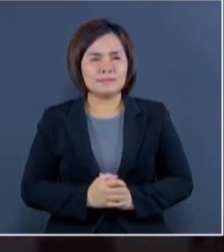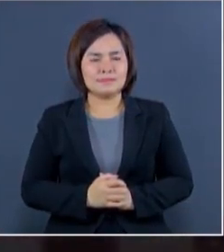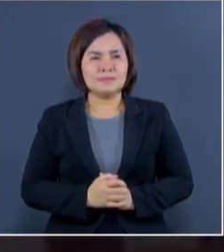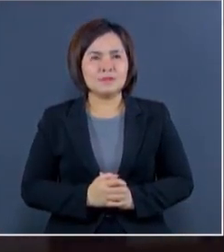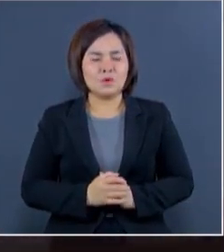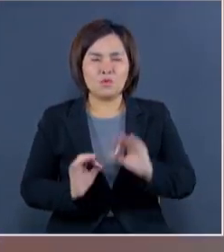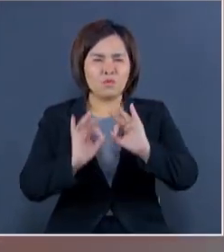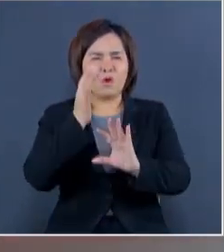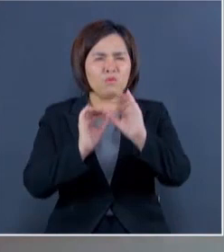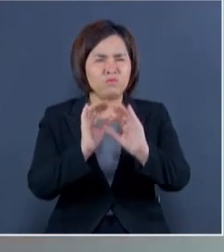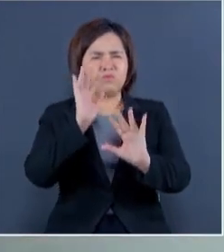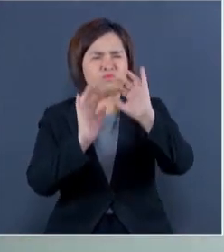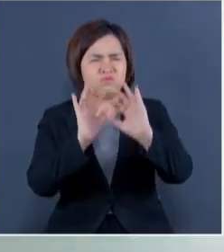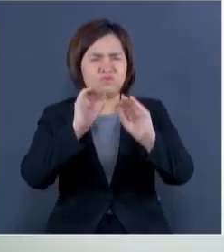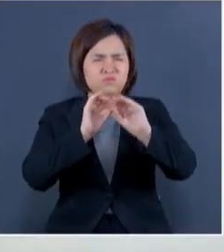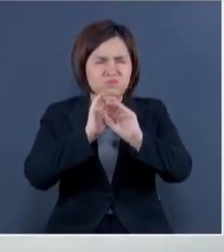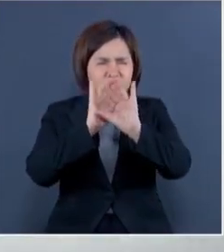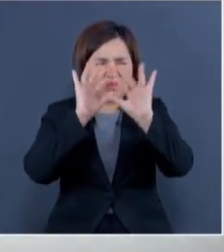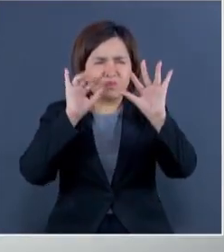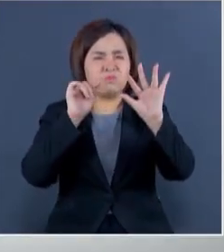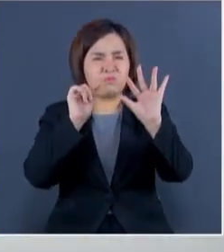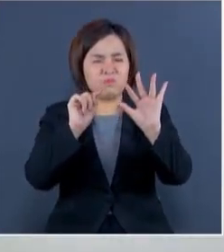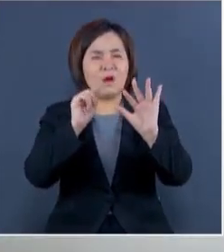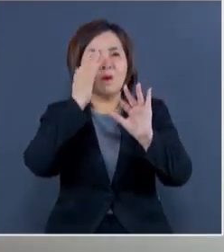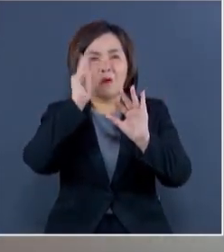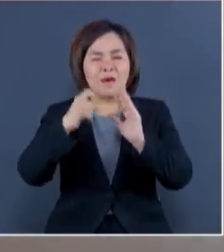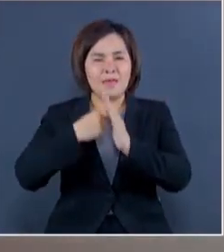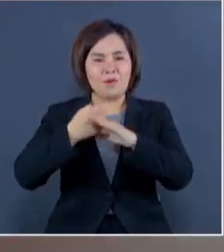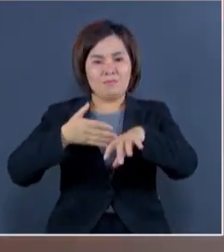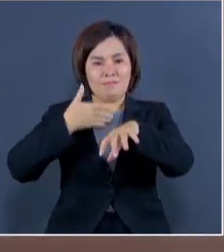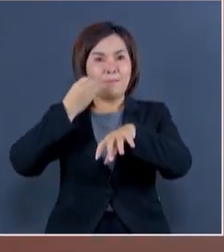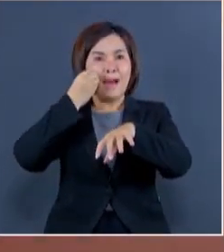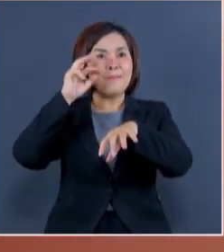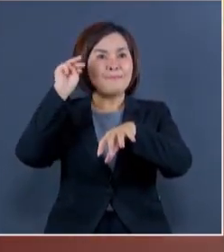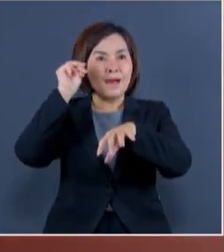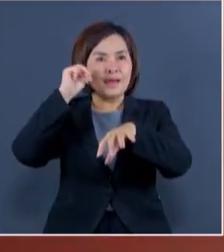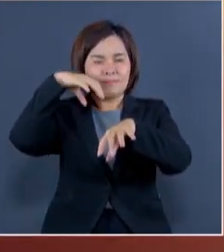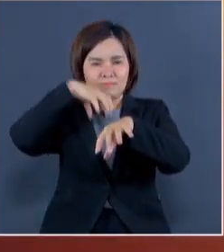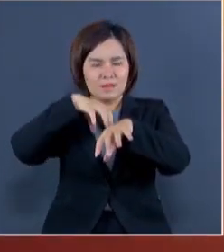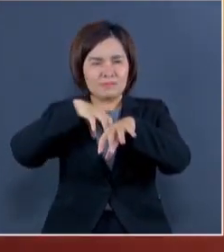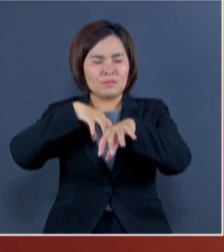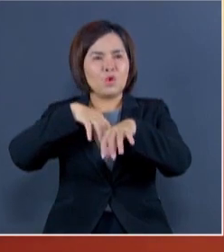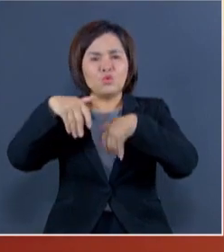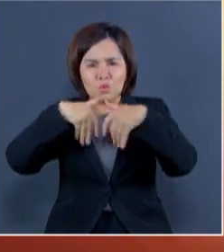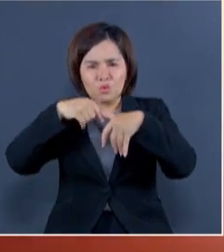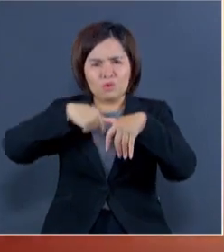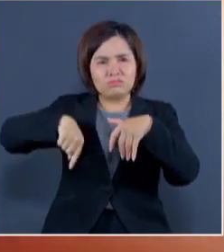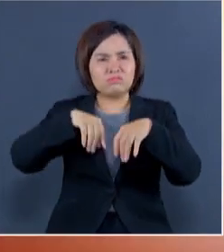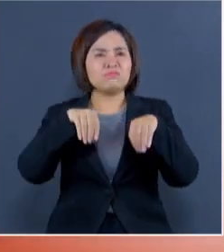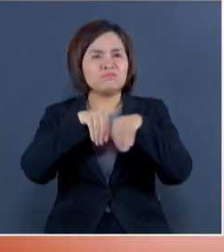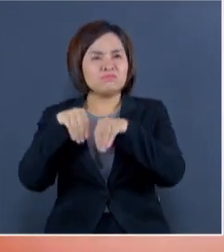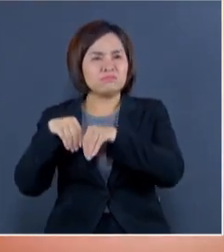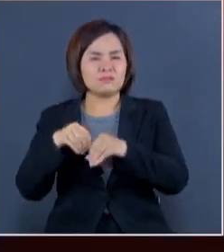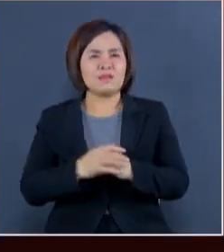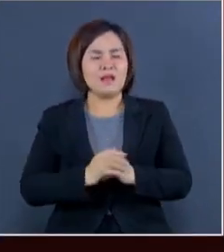างวันเลยครับหลังจากที่เกิดเหตุไฟไหม้บ้านไม้ชั้นเดียวครับซึ่งที่เกิดเหตุเนี่ยเป็นชุมชนแออัดอยู่ติดกับด้